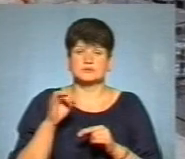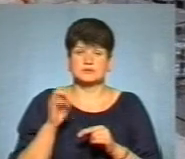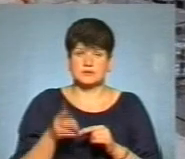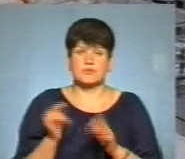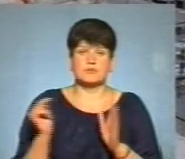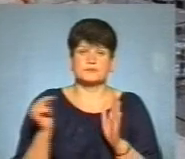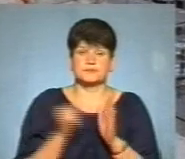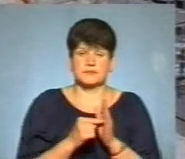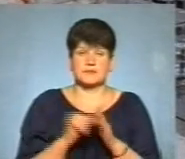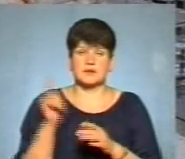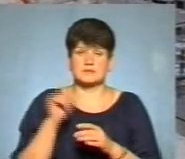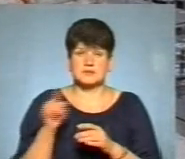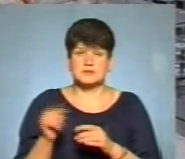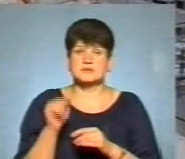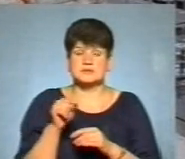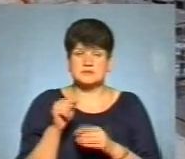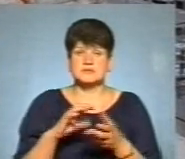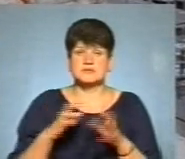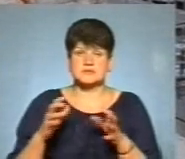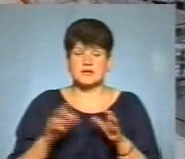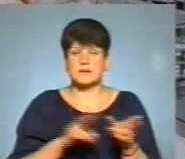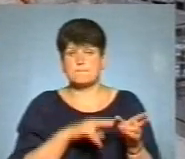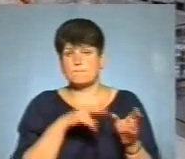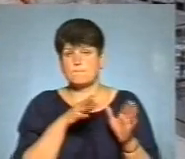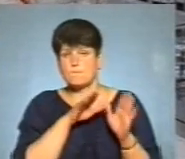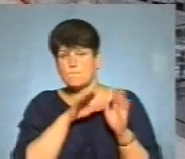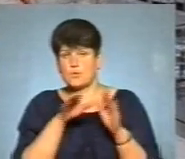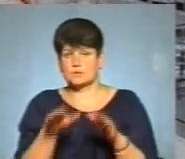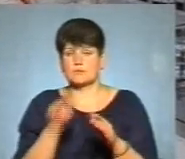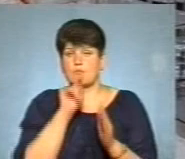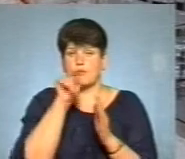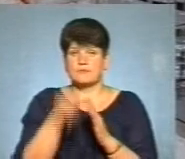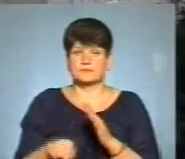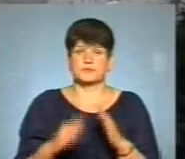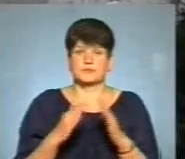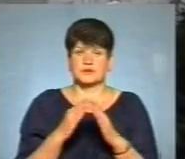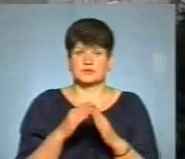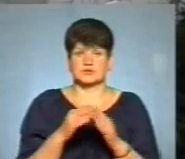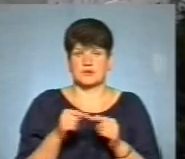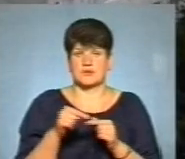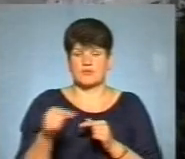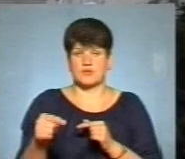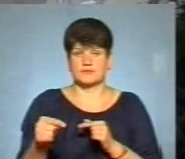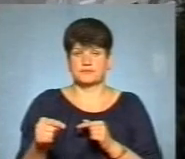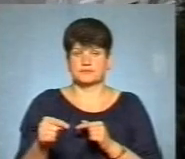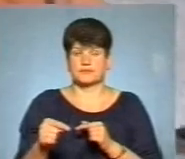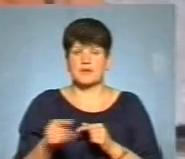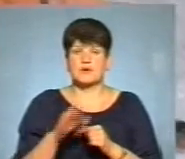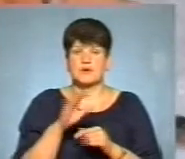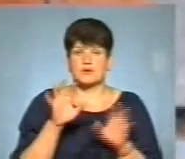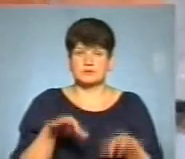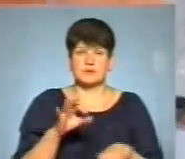яку влучила блискавка. І саме звідси цегла полетіла вперед і потрапила у будівлю, що навпроти. Не на камеру голова